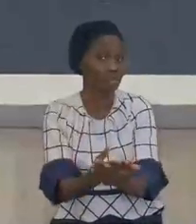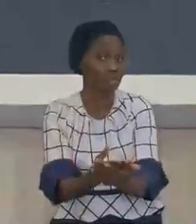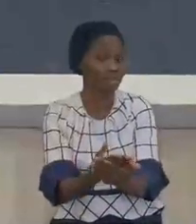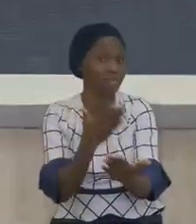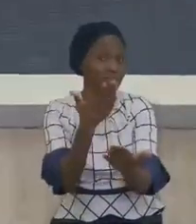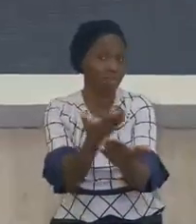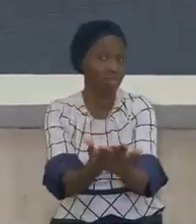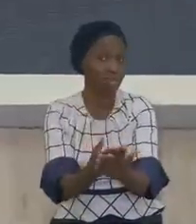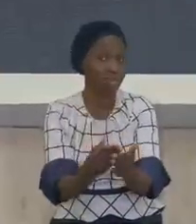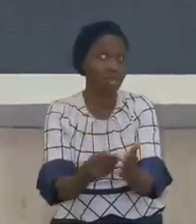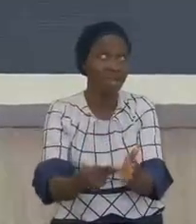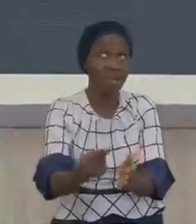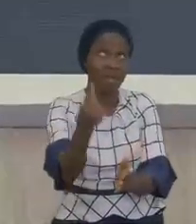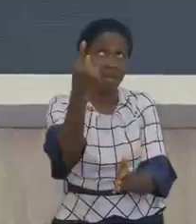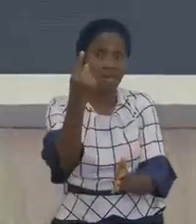avant,